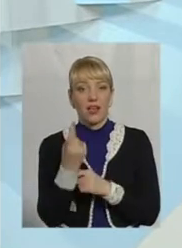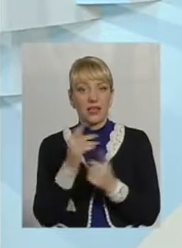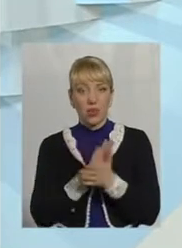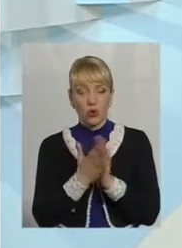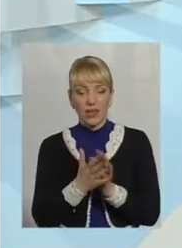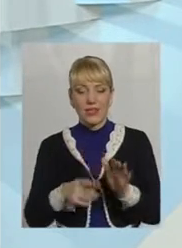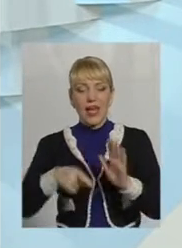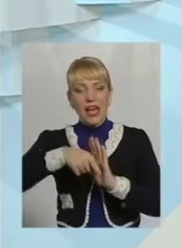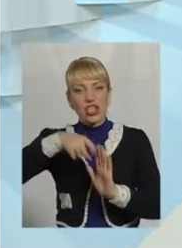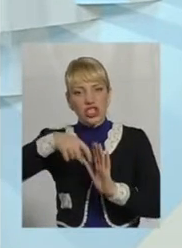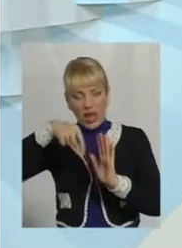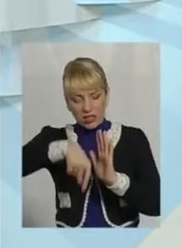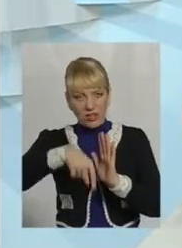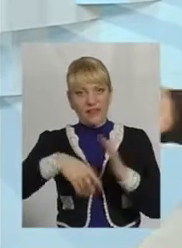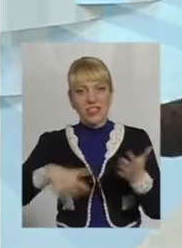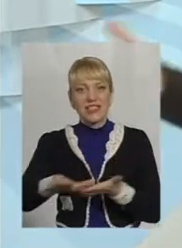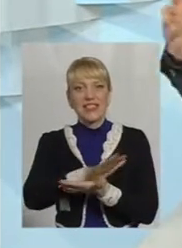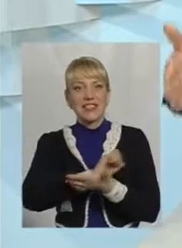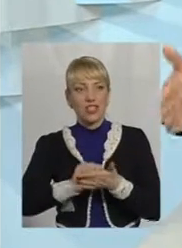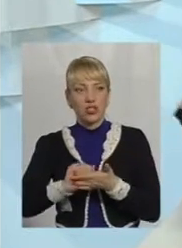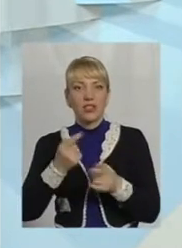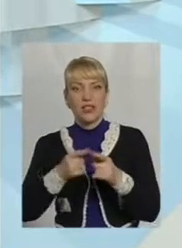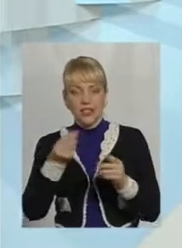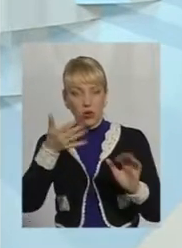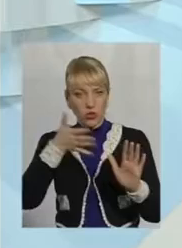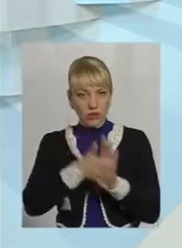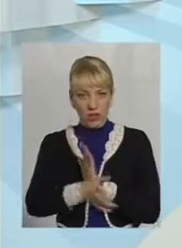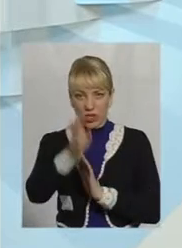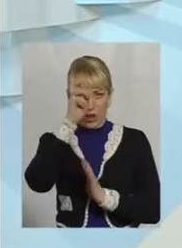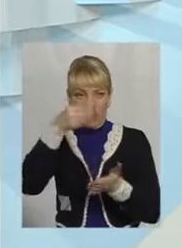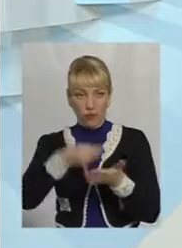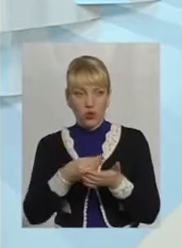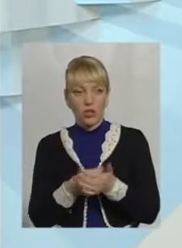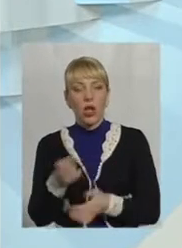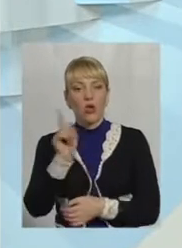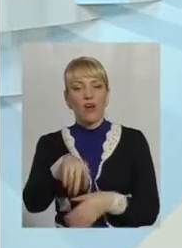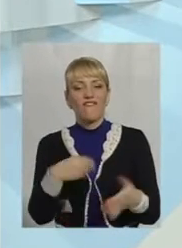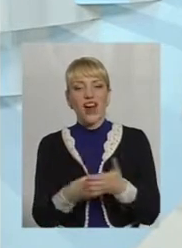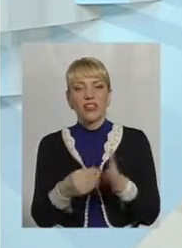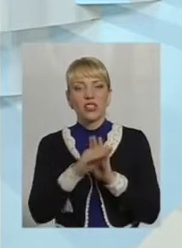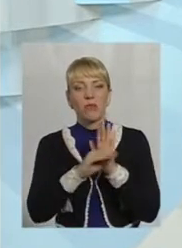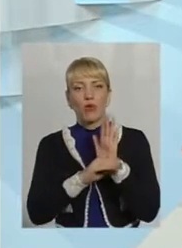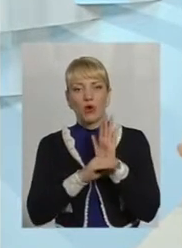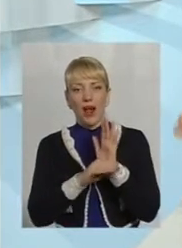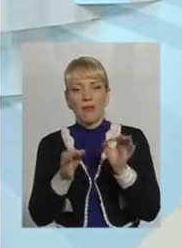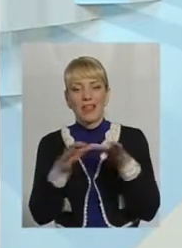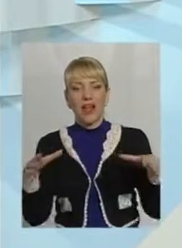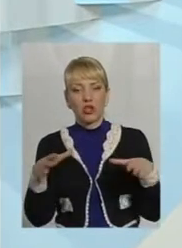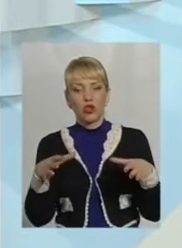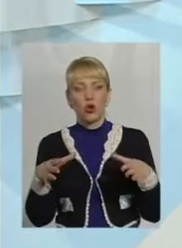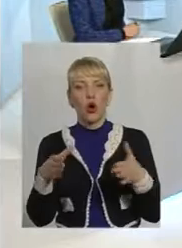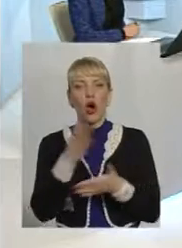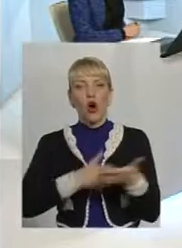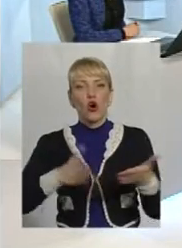Шахтні пускові установки знищувалися і на це витрачалися кошти державного бюджету. До речі, вартість програми ядерного